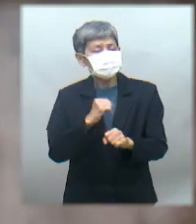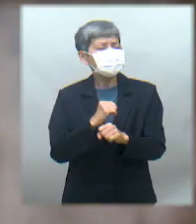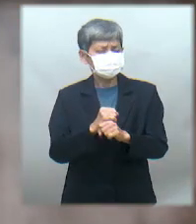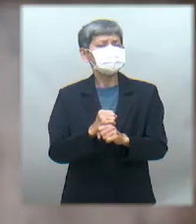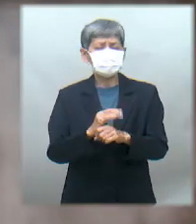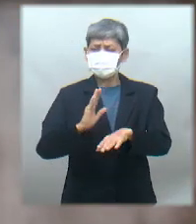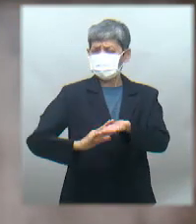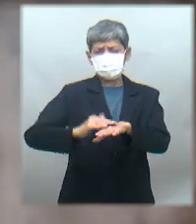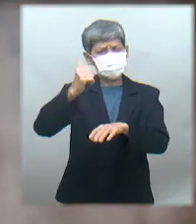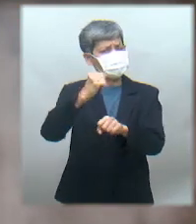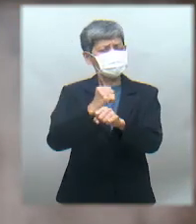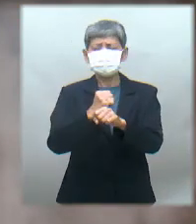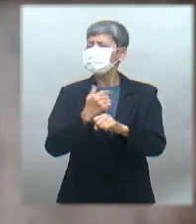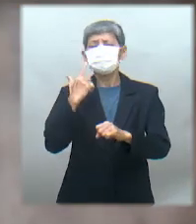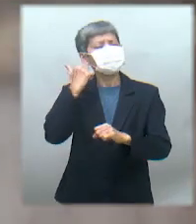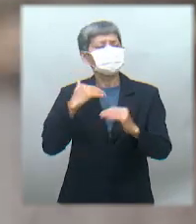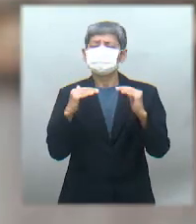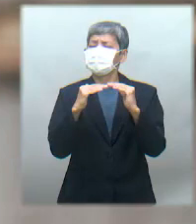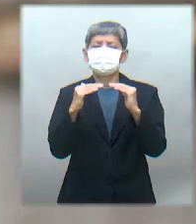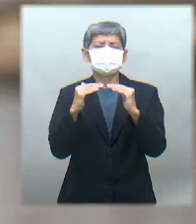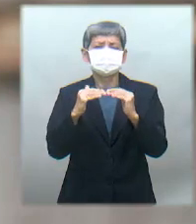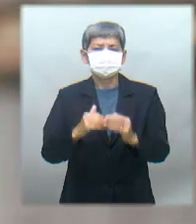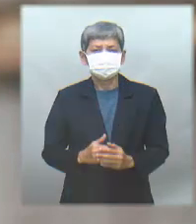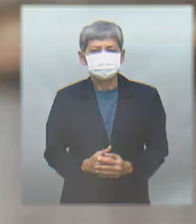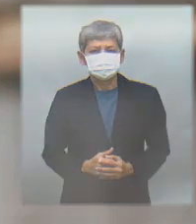เองก็มีสีมือเพีกเทากัคนไภิการน genau depois